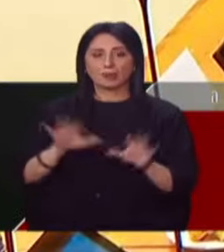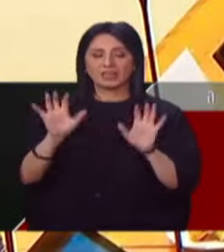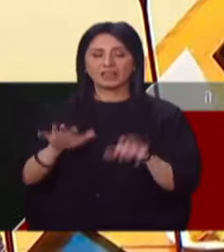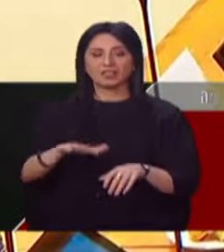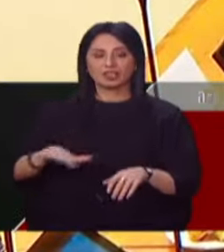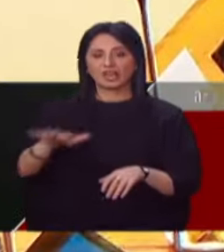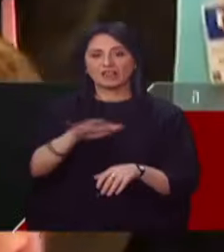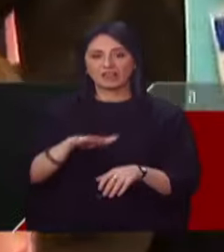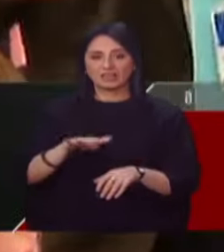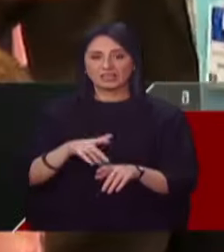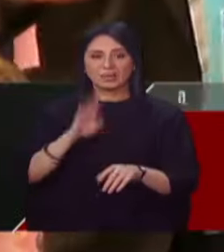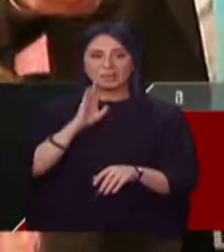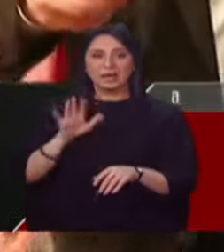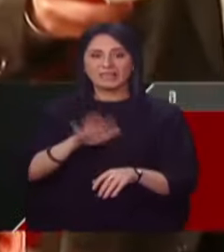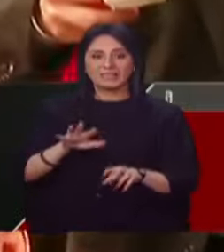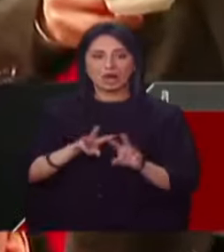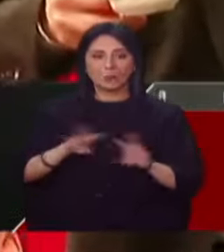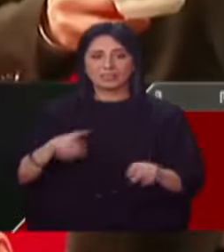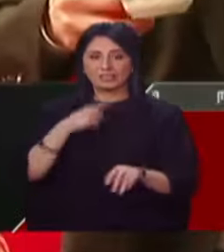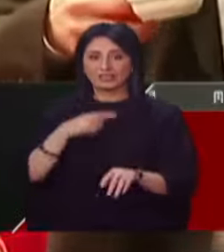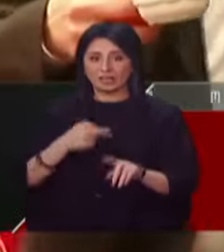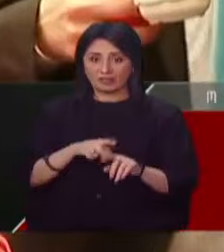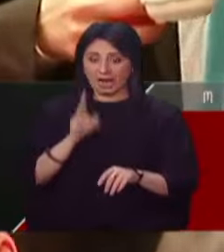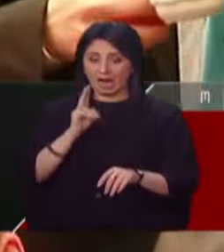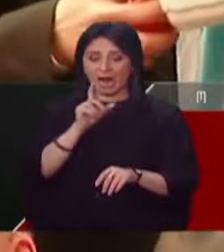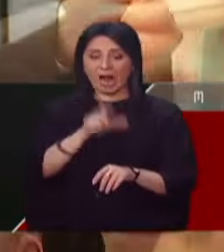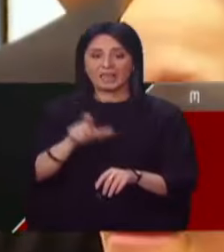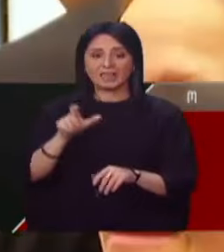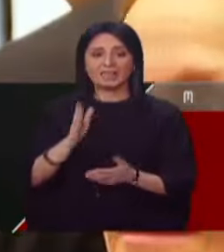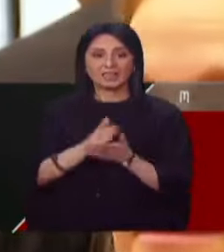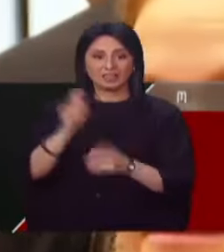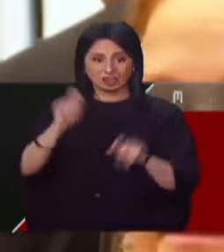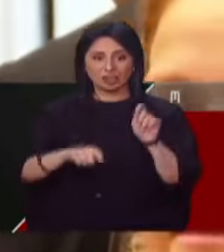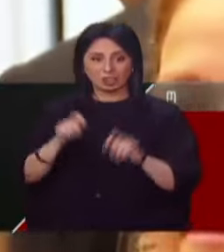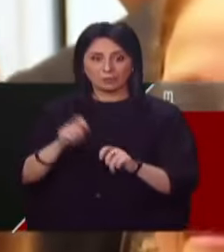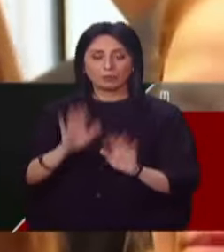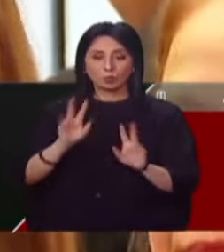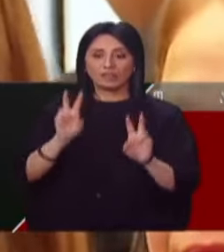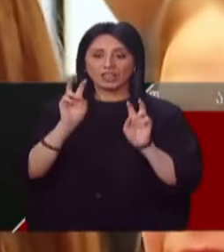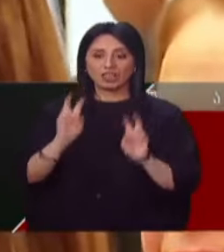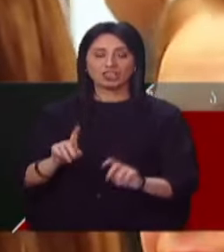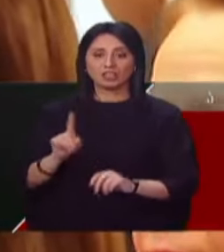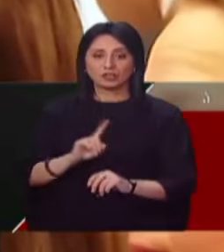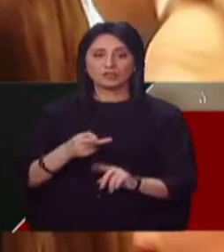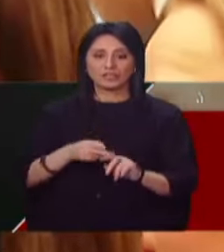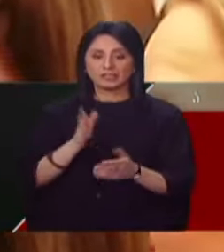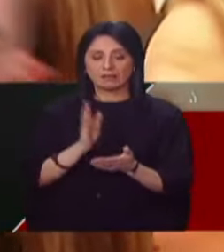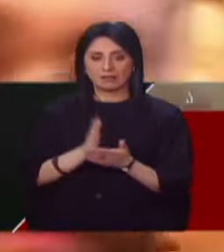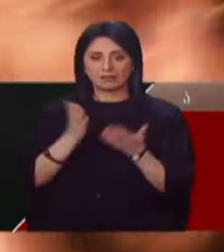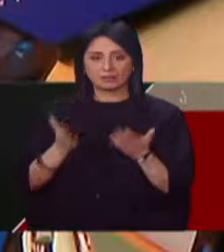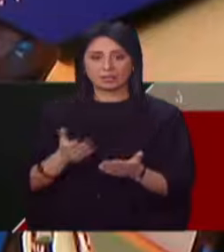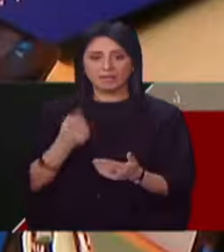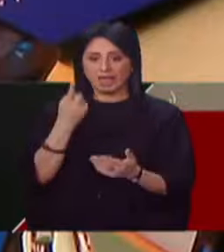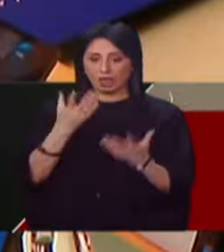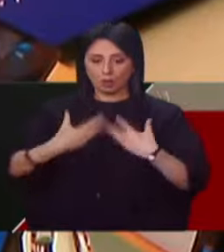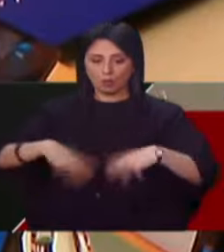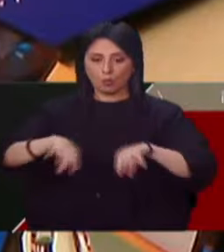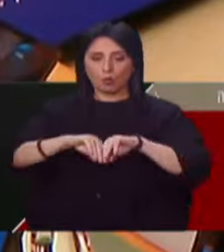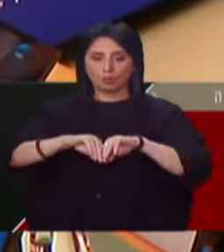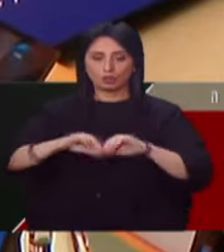თავმჯდომარე ქვეყნის ბელგიის საგარეო საქმეთა მინისტრმა თქვა, რომ ის რომ კანდიდატები იმყოფებიან აქ, უკვე ნიშნავს იმას, რომ ეს არის ერთი